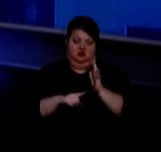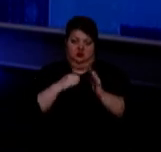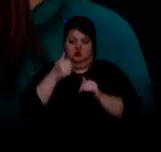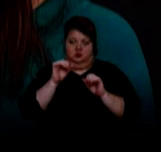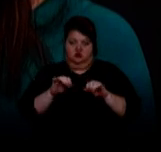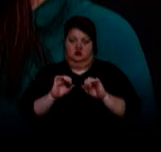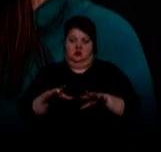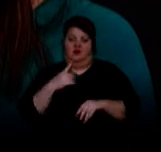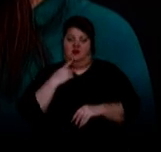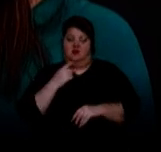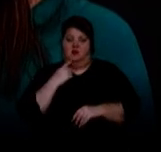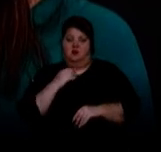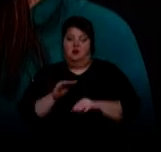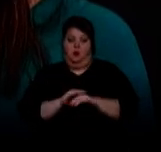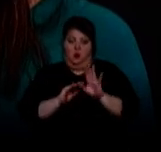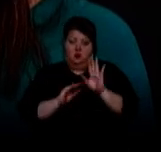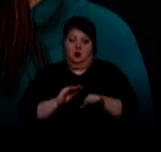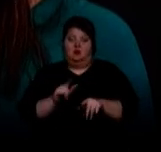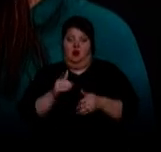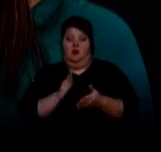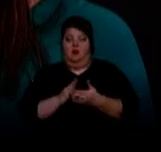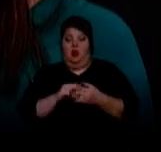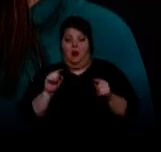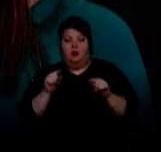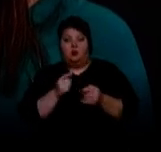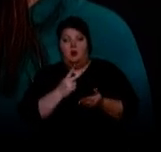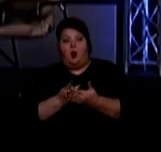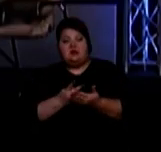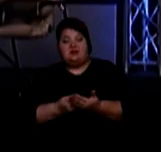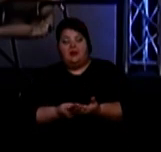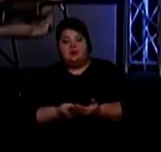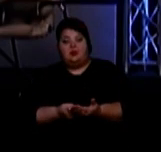ласка. Якщо, тому що там є протипоказання і